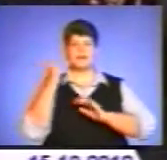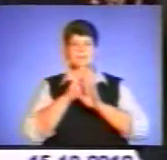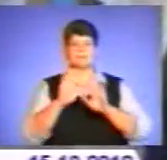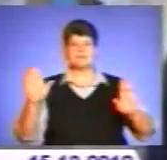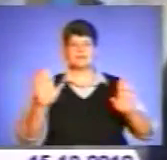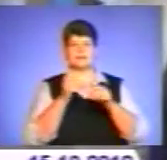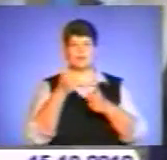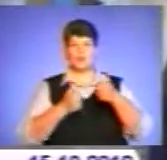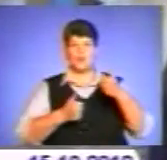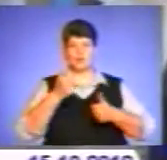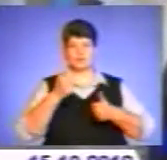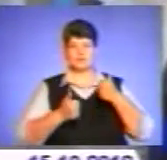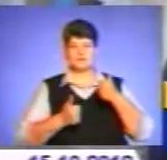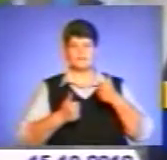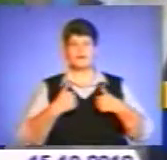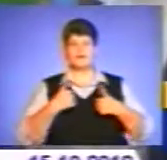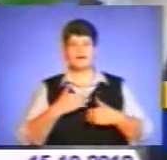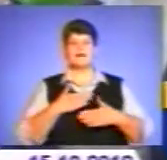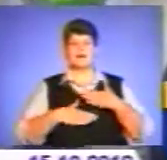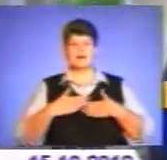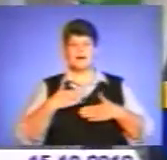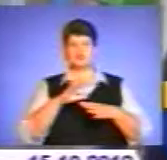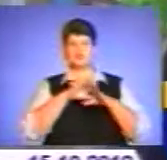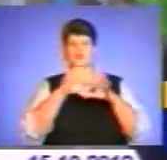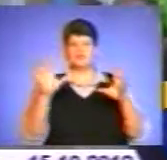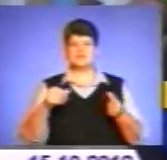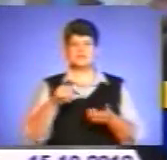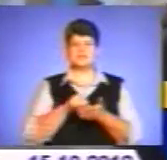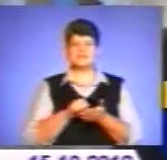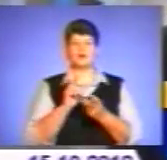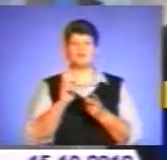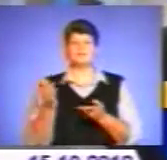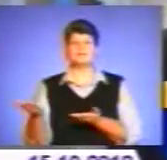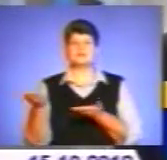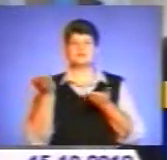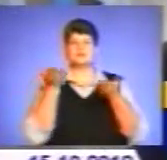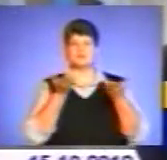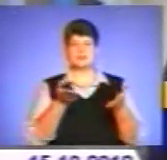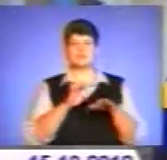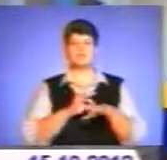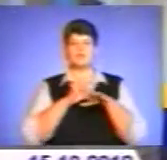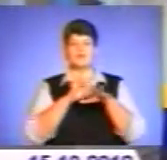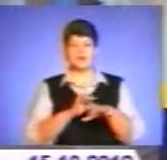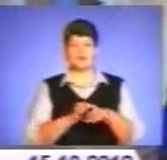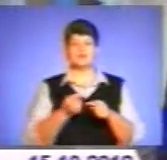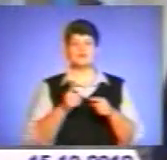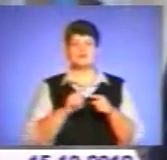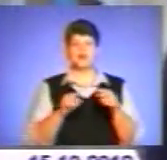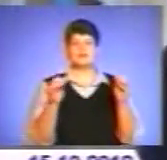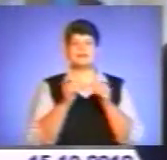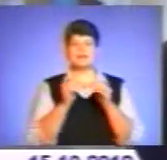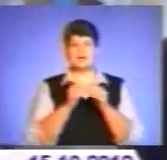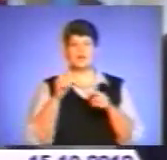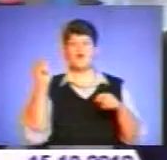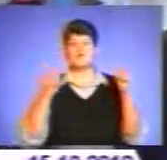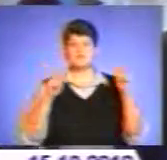конкурсів. Я радий, що всі учасники, яких ми запрошували на проведення цього ювілейного 10-го